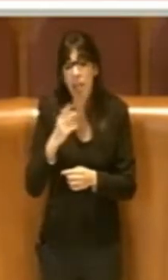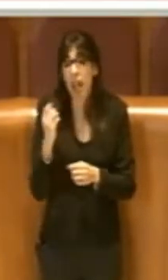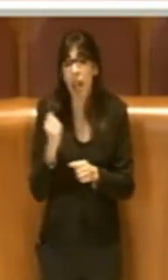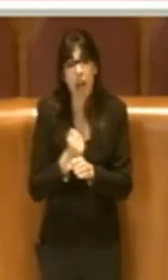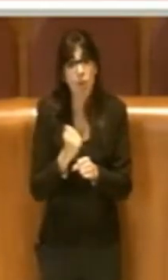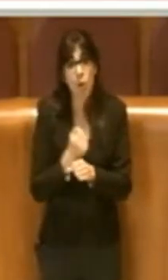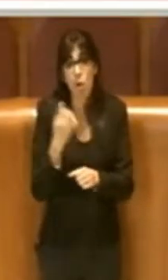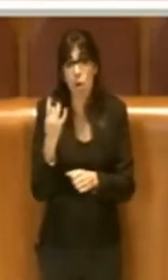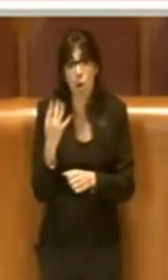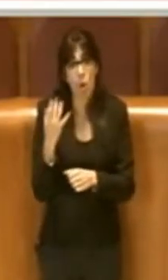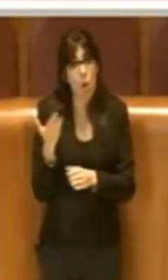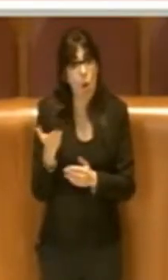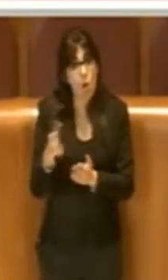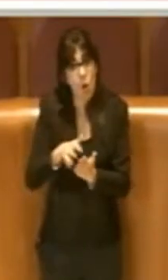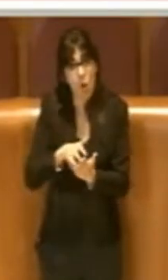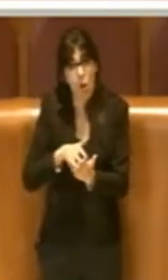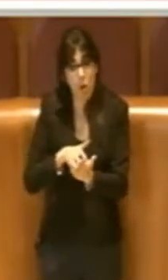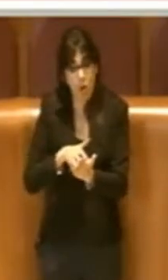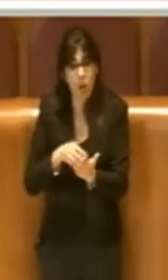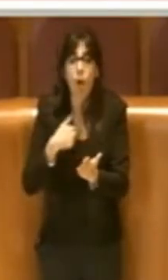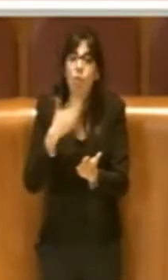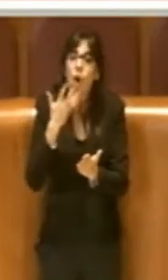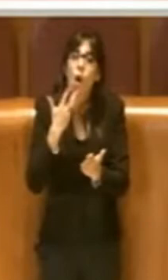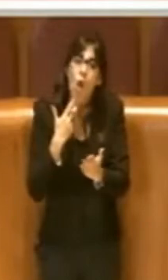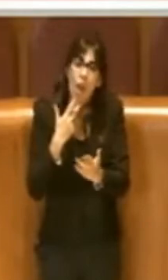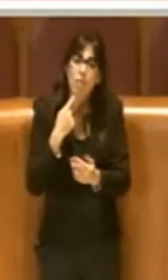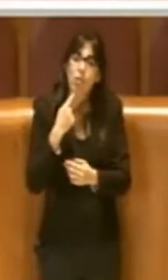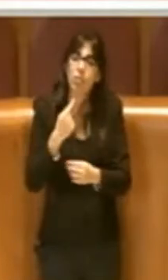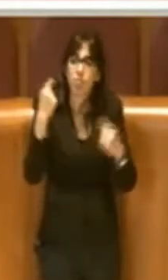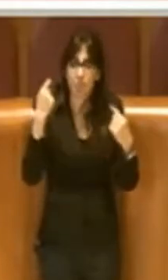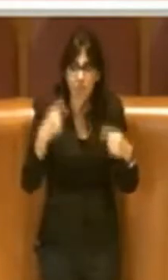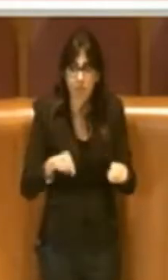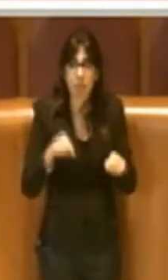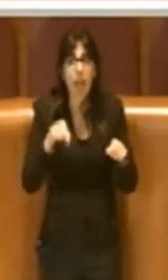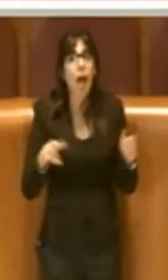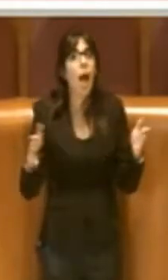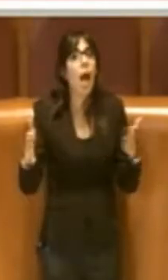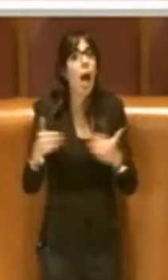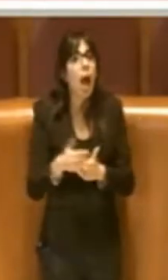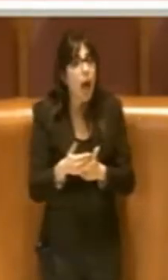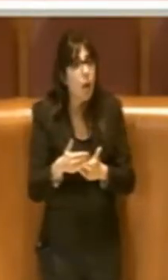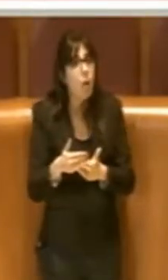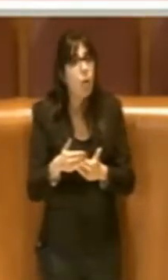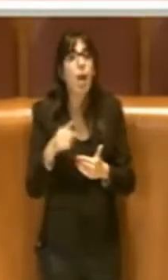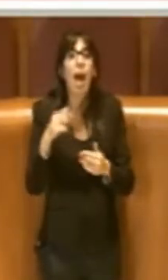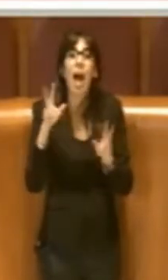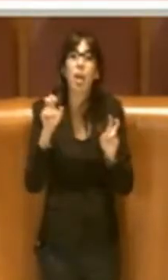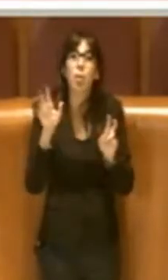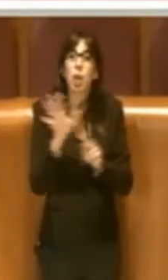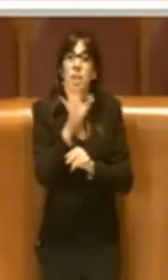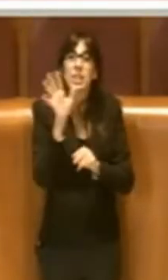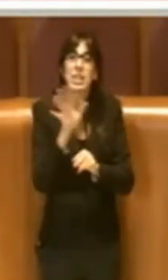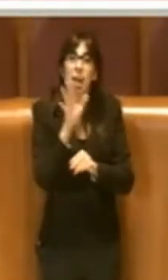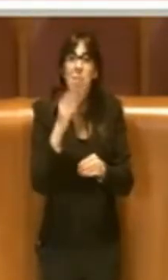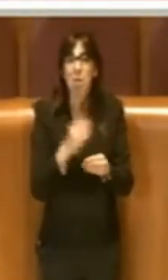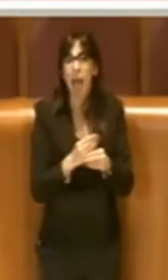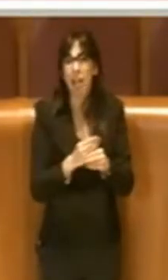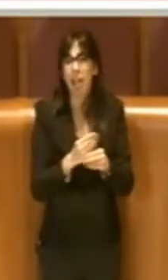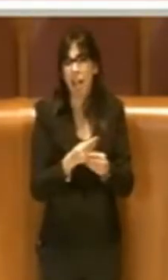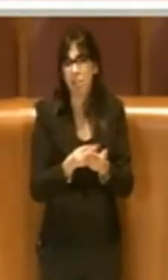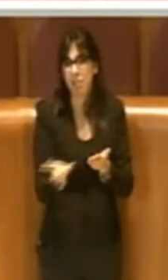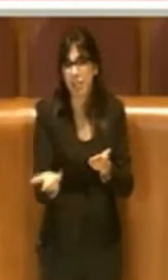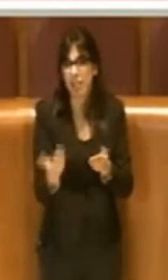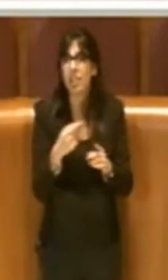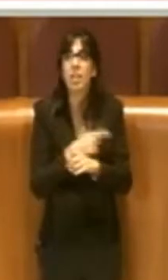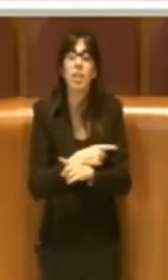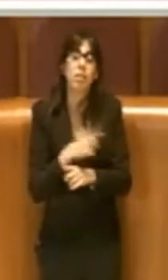questa cosa in quest'aula. L'argomento può sembrare banale, e invece è veramente